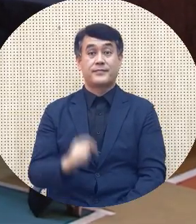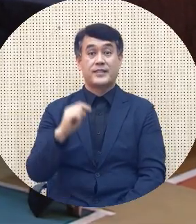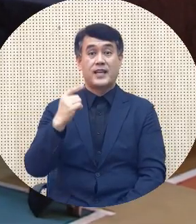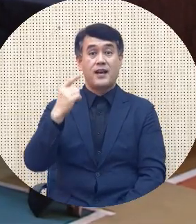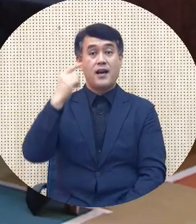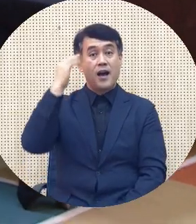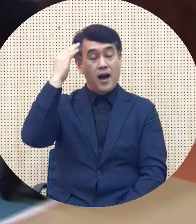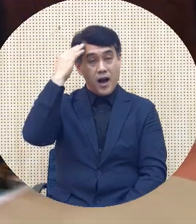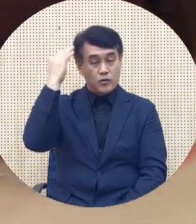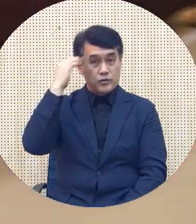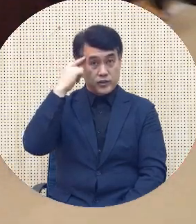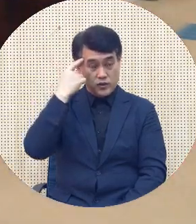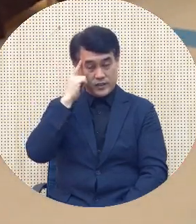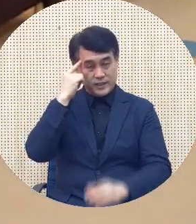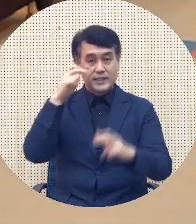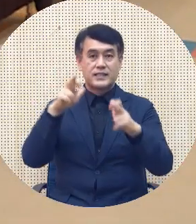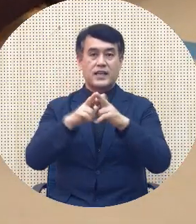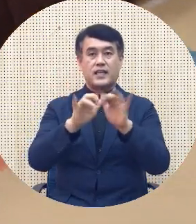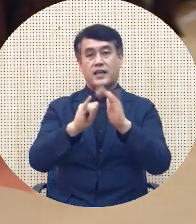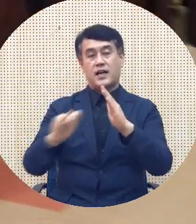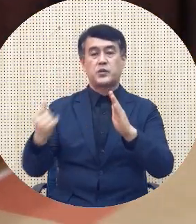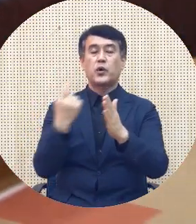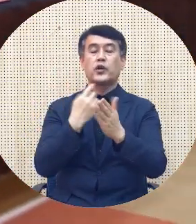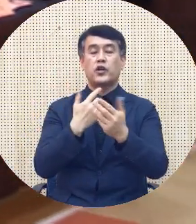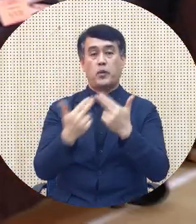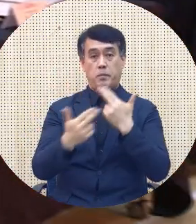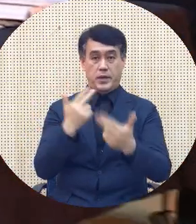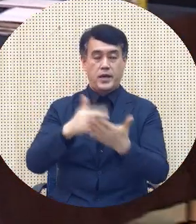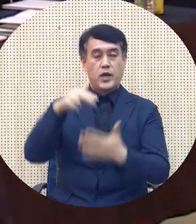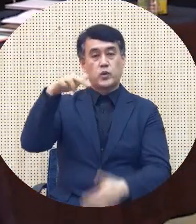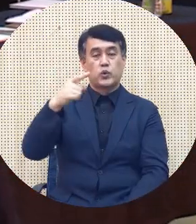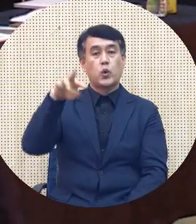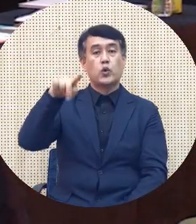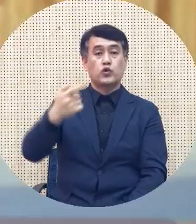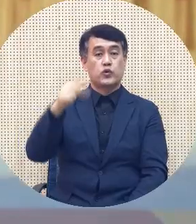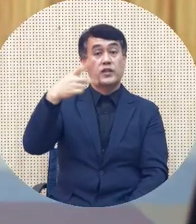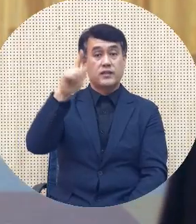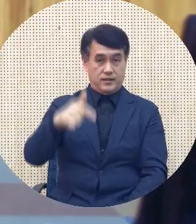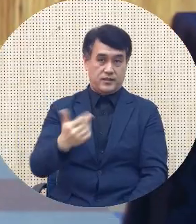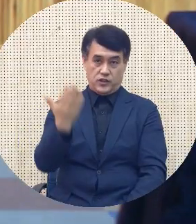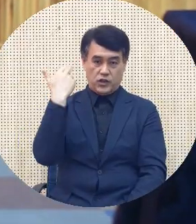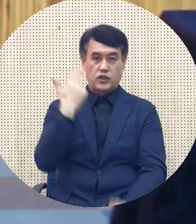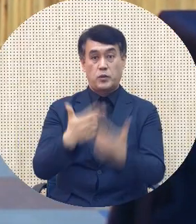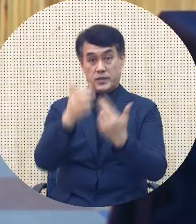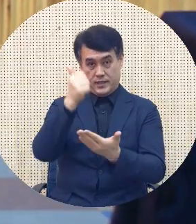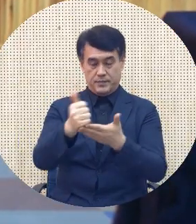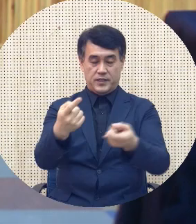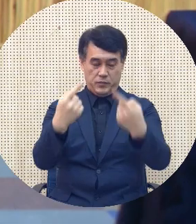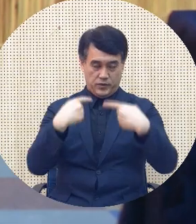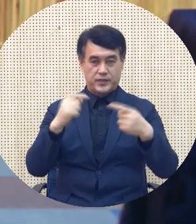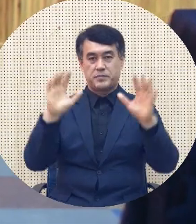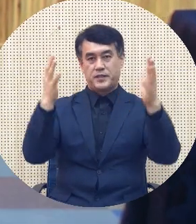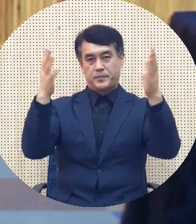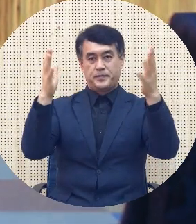다음은 대한정신장애인 가족협회 조순득 전 협회장님 참석해 주셨습니다.